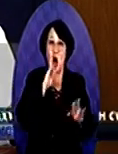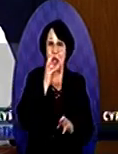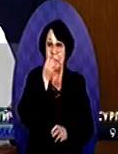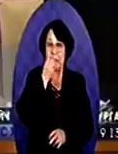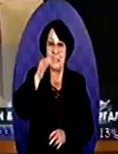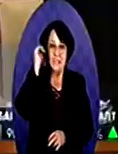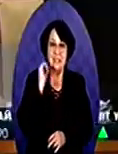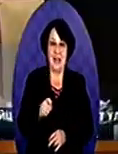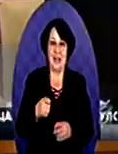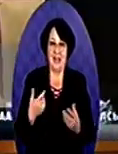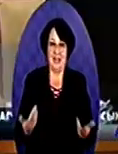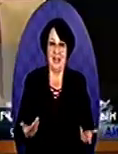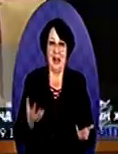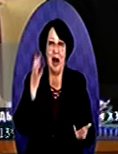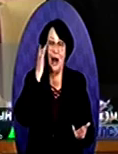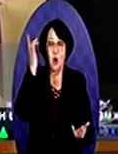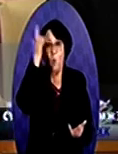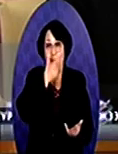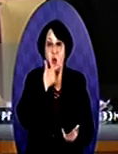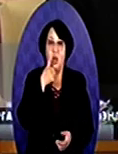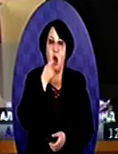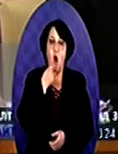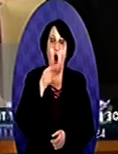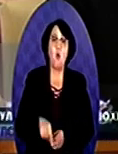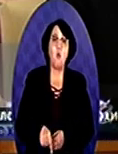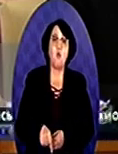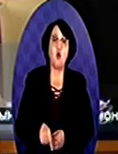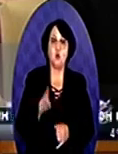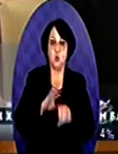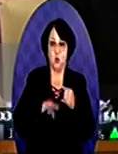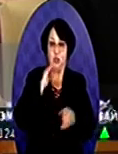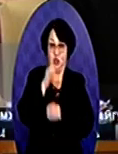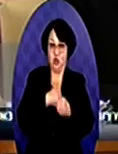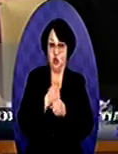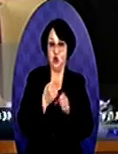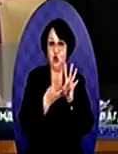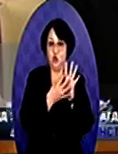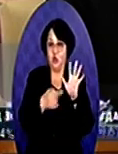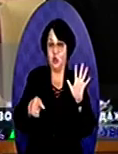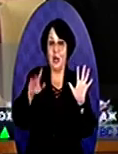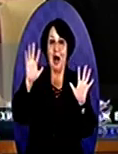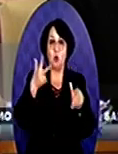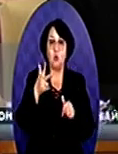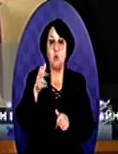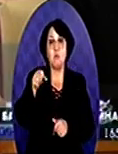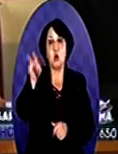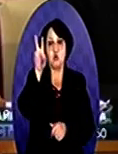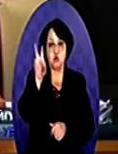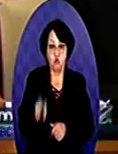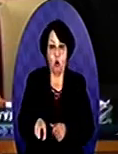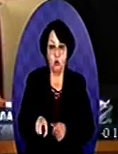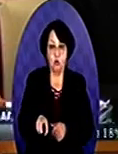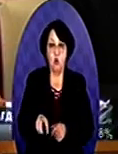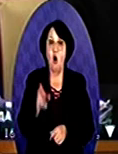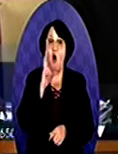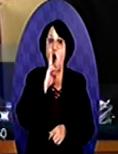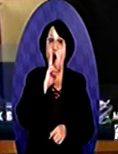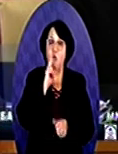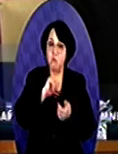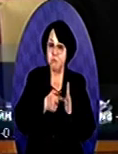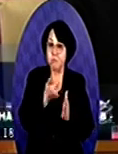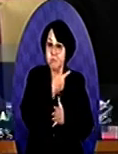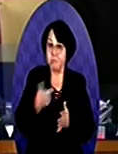байгаа шүү дээ. Сөүлэн чиглэлдхэд бол 9-13 доллар гэж байгаа. Энэ үн бол одоо жишээлбэл хоол өгөхгүй байлаа гэд